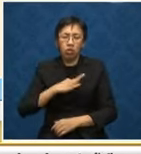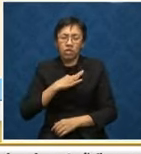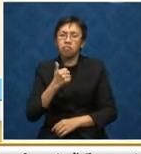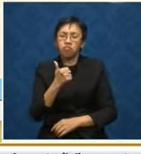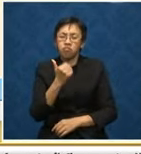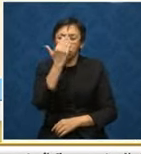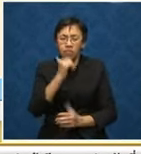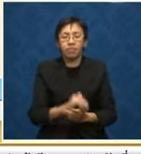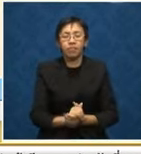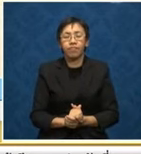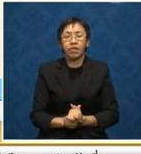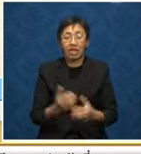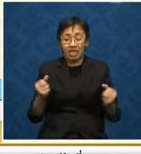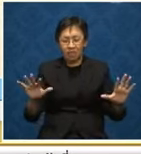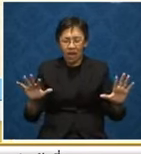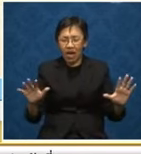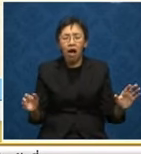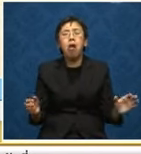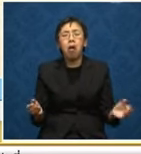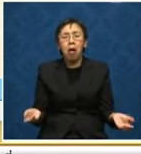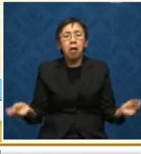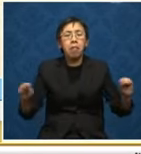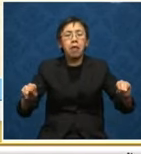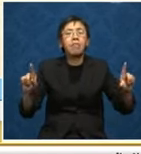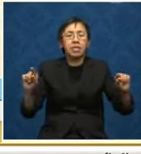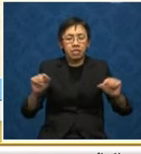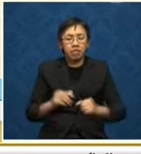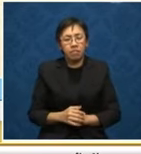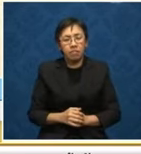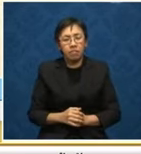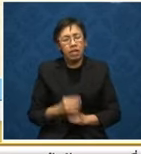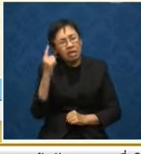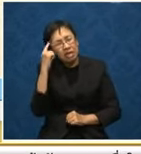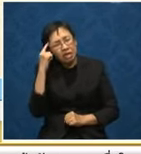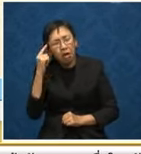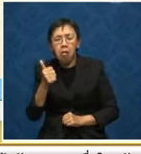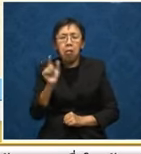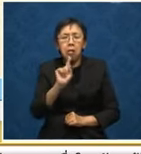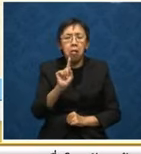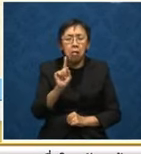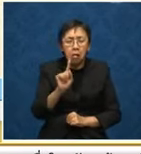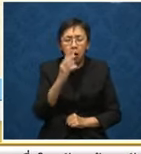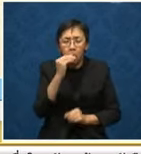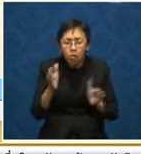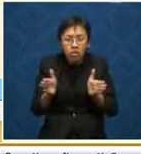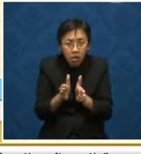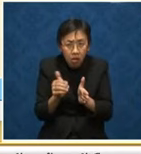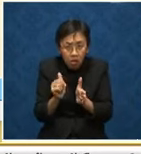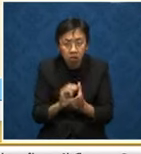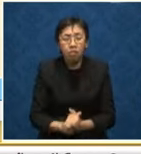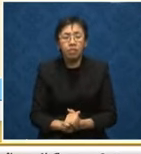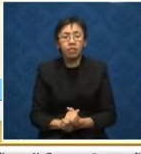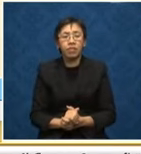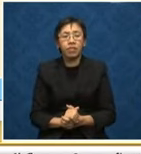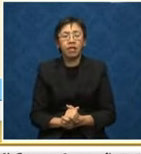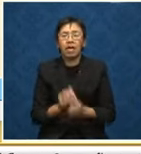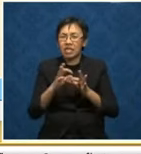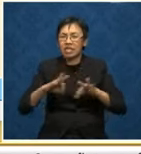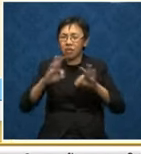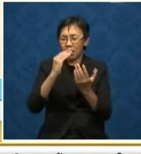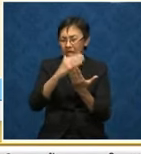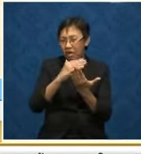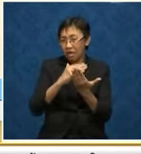สิทธิภาพมากกว่านะครับเราอาจจะใช้เวลา2นาทีก็ได้ครับเพราะเราสามารถพูดย่อได้และในรายละเอียดต่